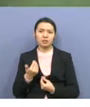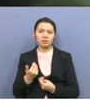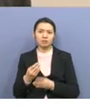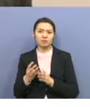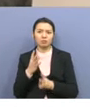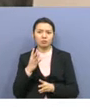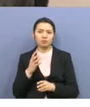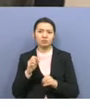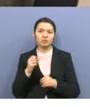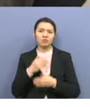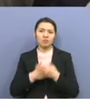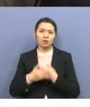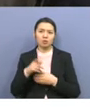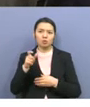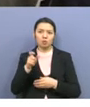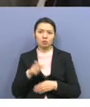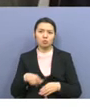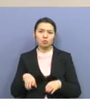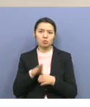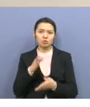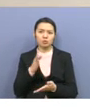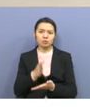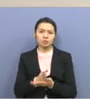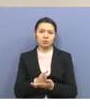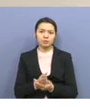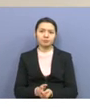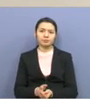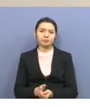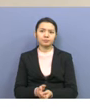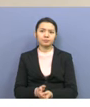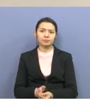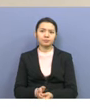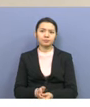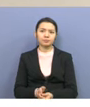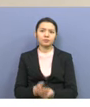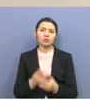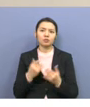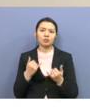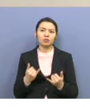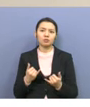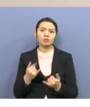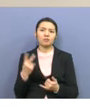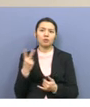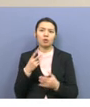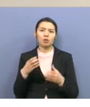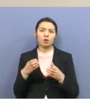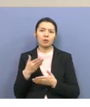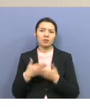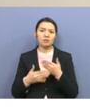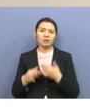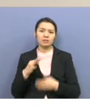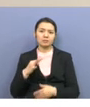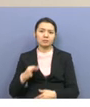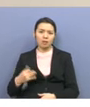қатарында мүмкіндігі шектеулі азаматтар да бар. Бүгін инвалид 2-ші группа мүгедек